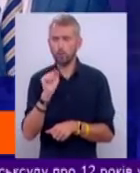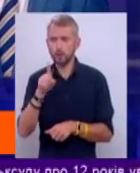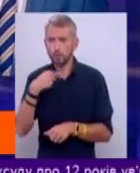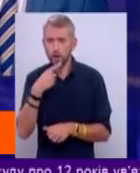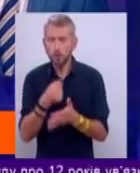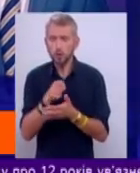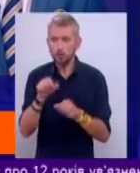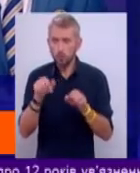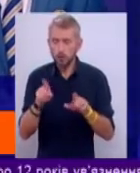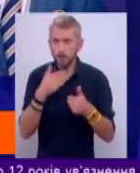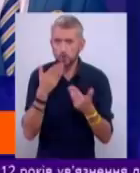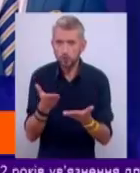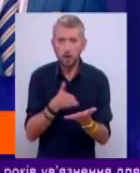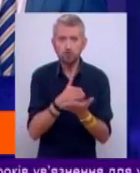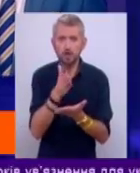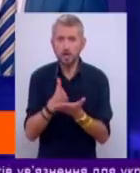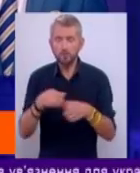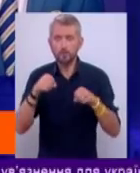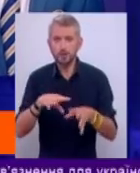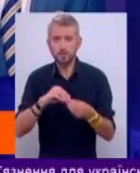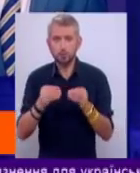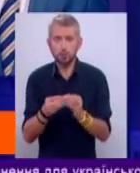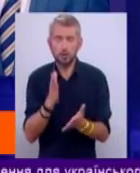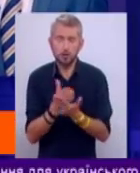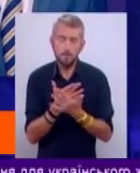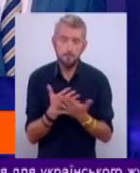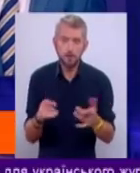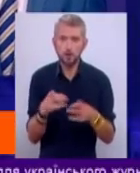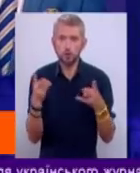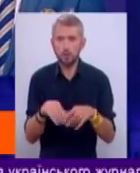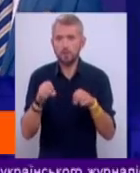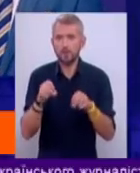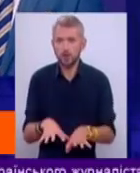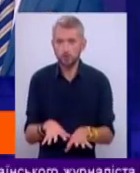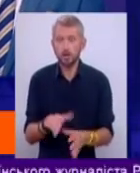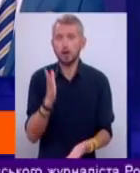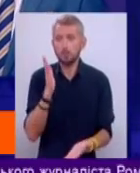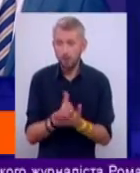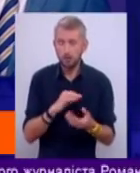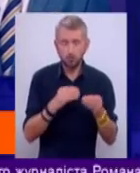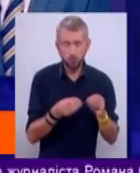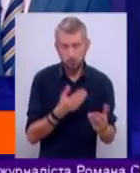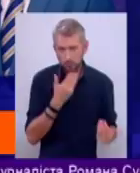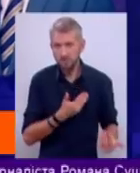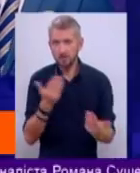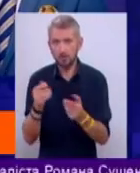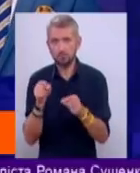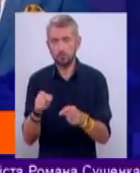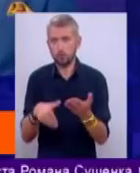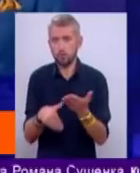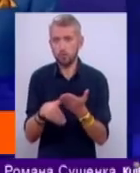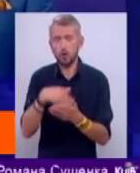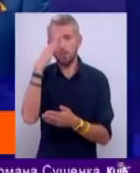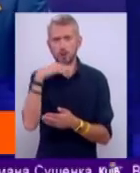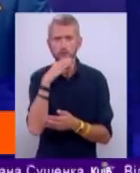теж можна звернутися. Шляхів вирішення проблем є безліч. Їх треба вирішувати. Маєте проблему – звертайтеся, вам допоможуть. «Батьки